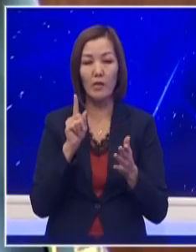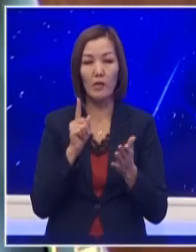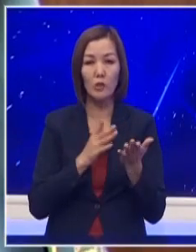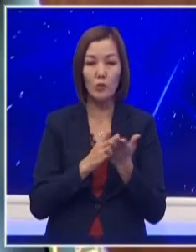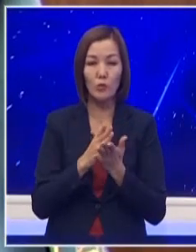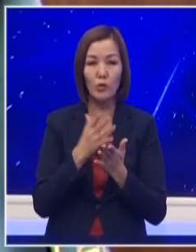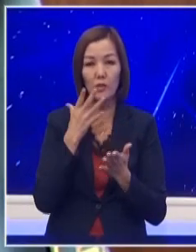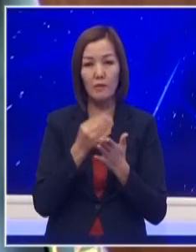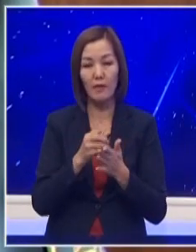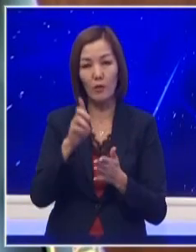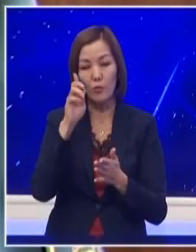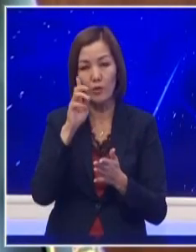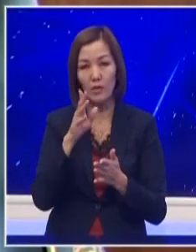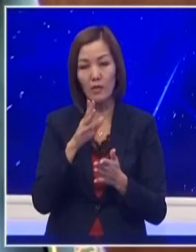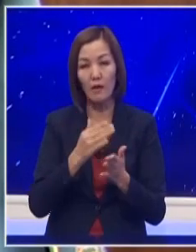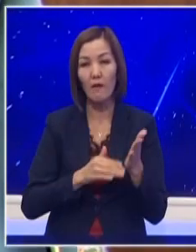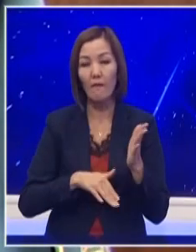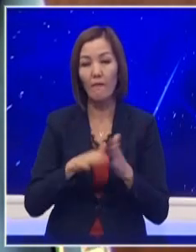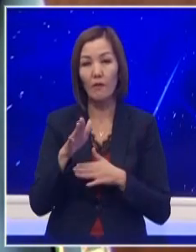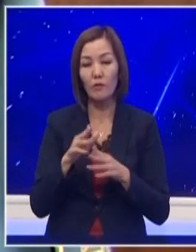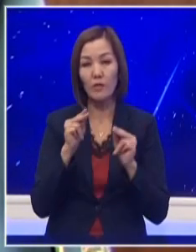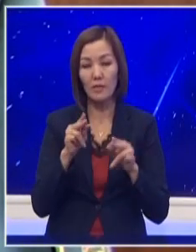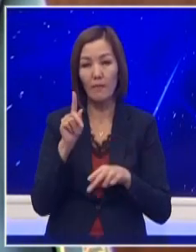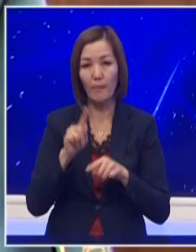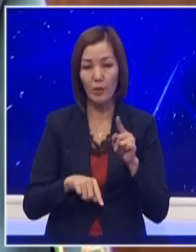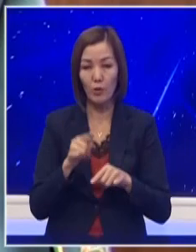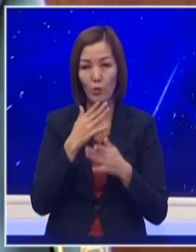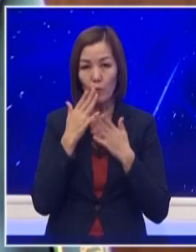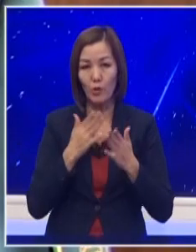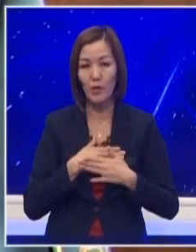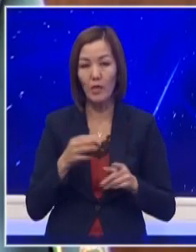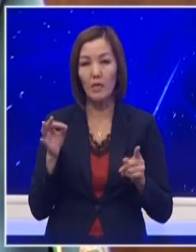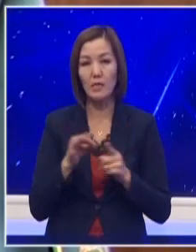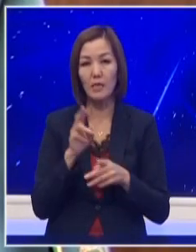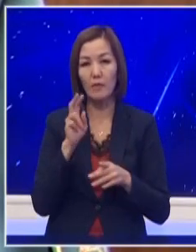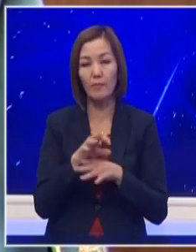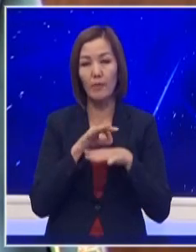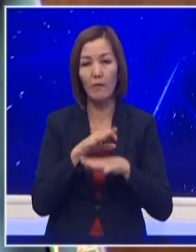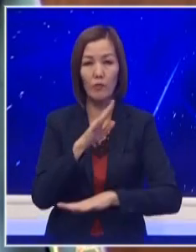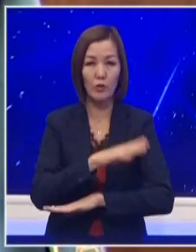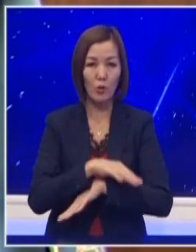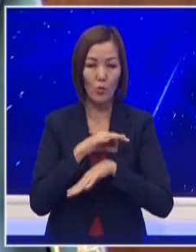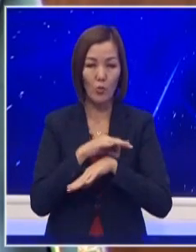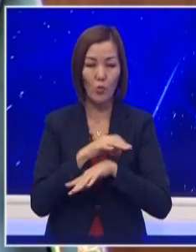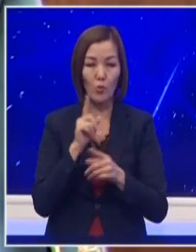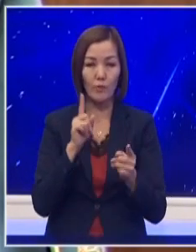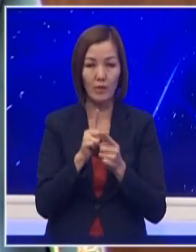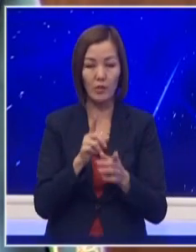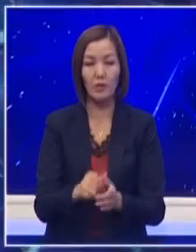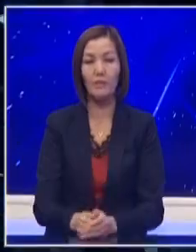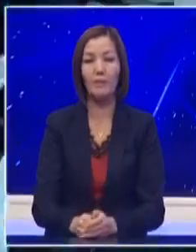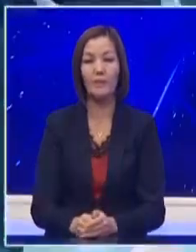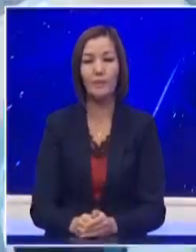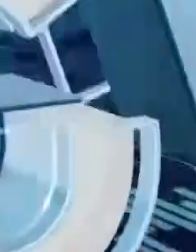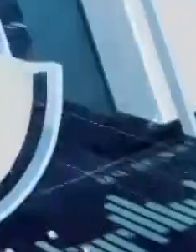Я верю что наши школьники вырастут настоящими патриотами именно с такой задачей и проводятся подобные встречи